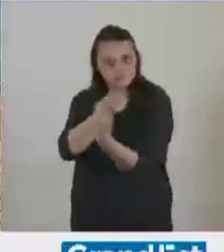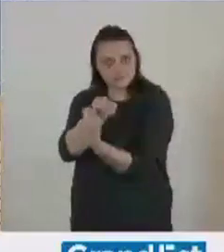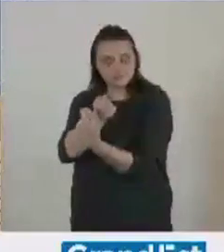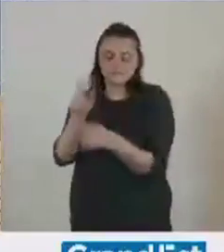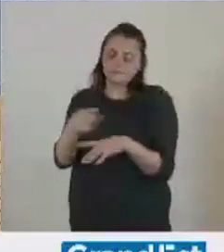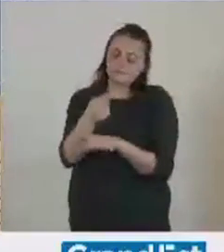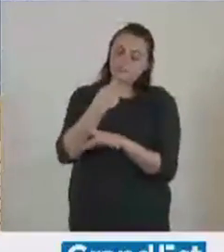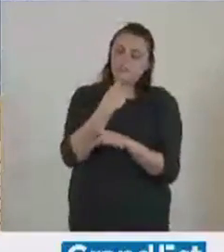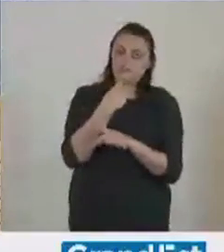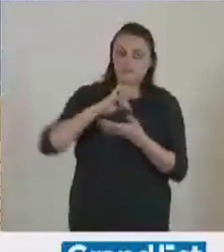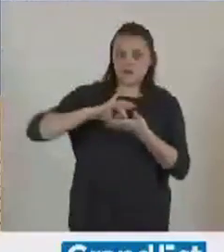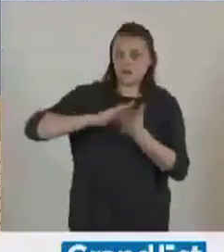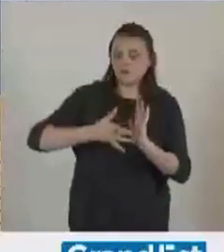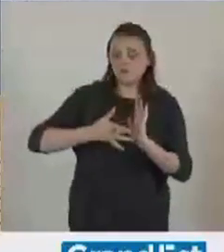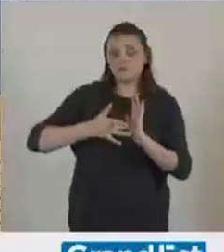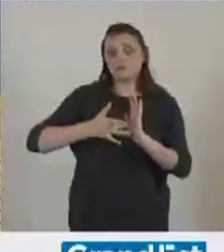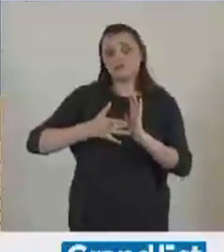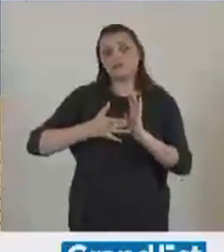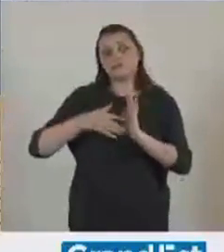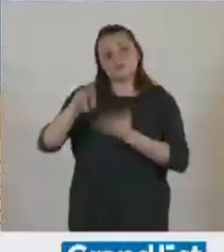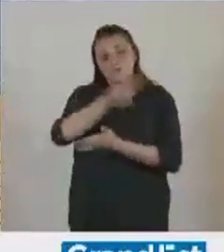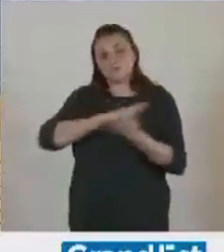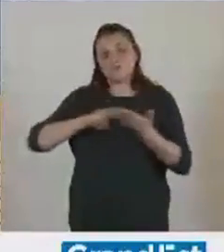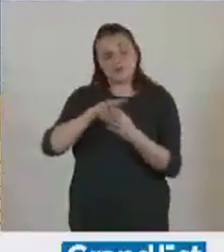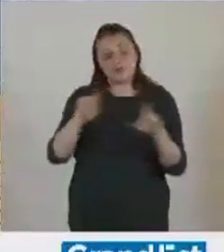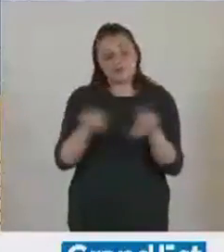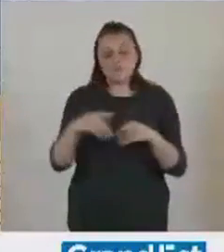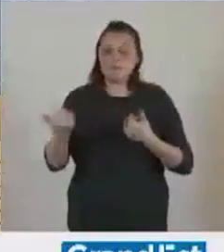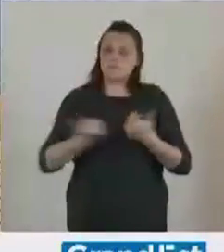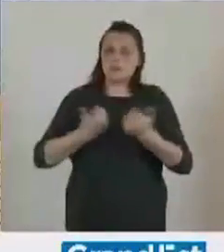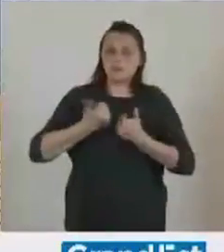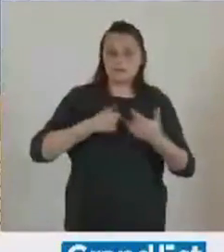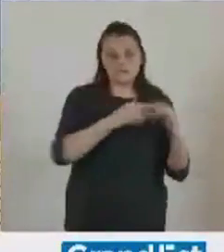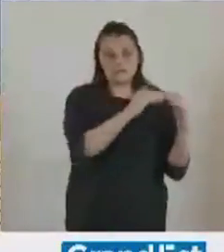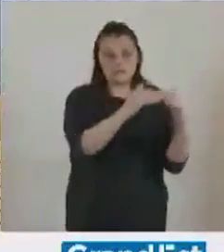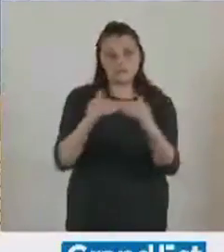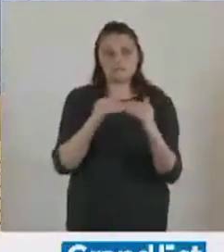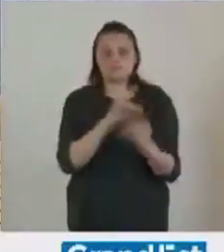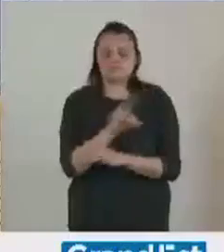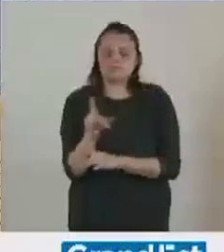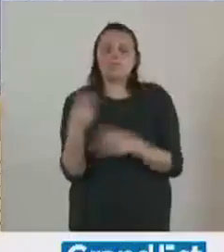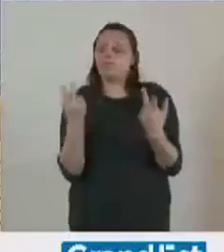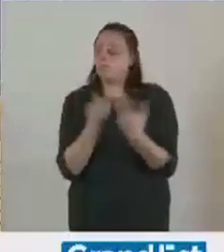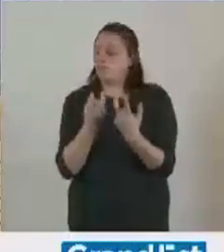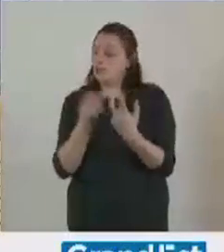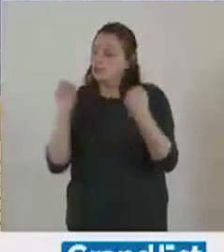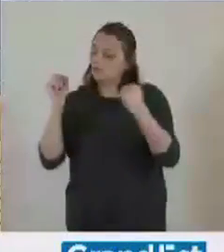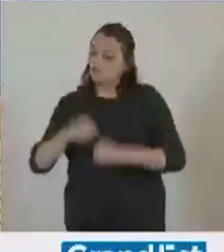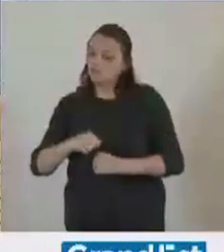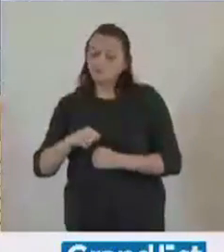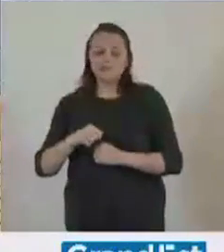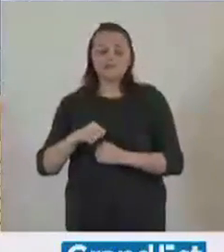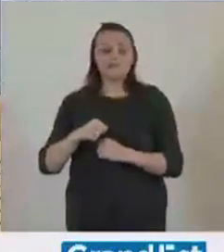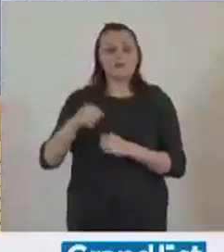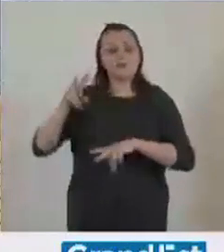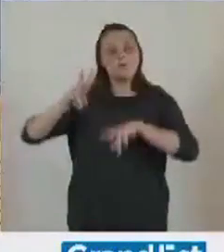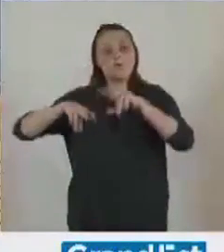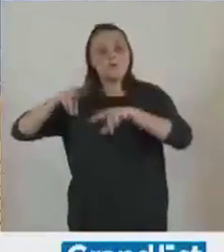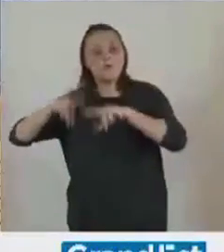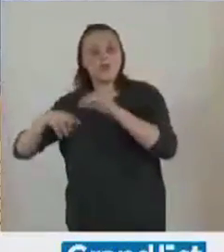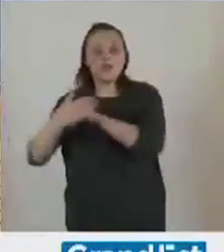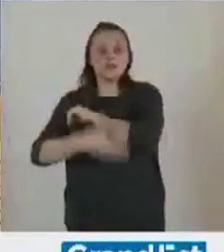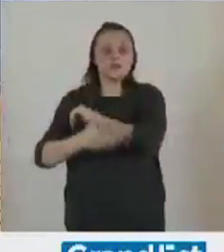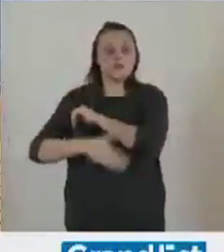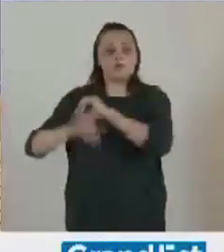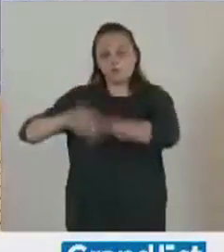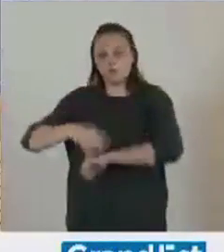service. De nombreux territoires ruraux auraient certes bénéficié de montées en débit, transitant par le réseau cuivre, ou, nous l'avons vu, je l'ai vu hier